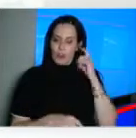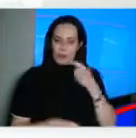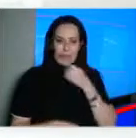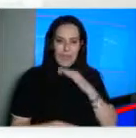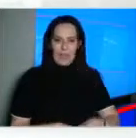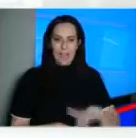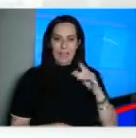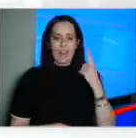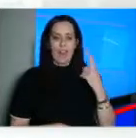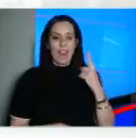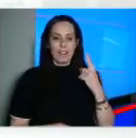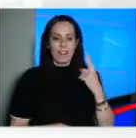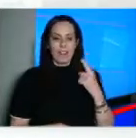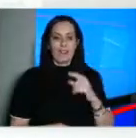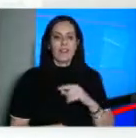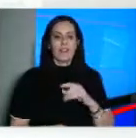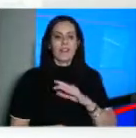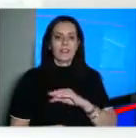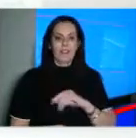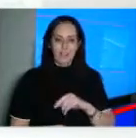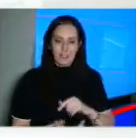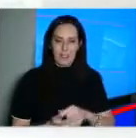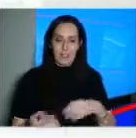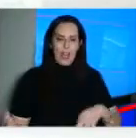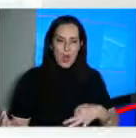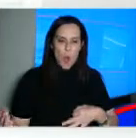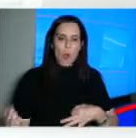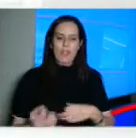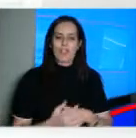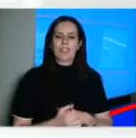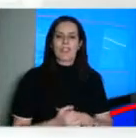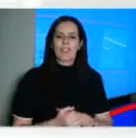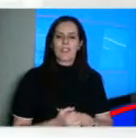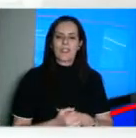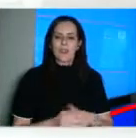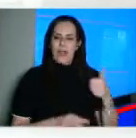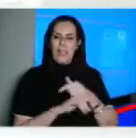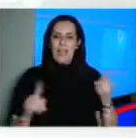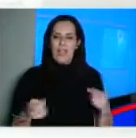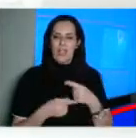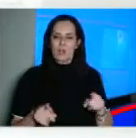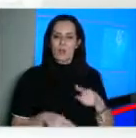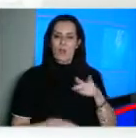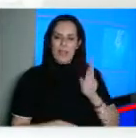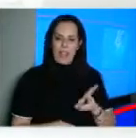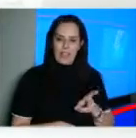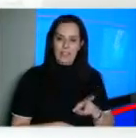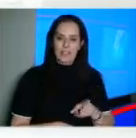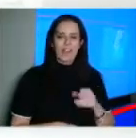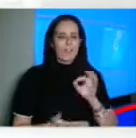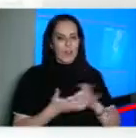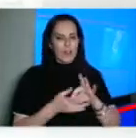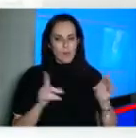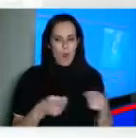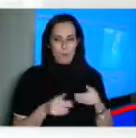קטן. שהיה אחד הפננים הגדולים. פננים בקנון. בקנון. בקנון, ומנהל תזמורת בעיראק, ומלחין